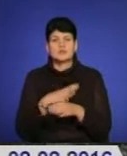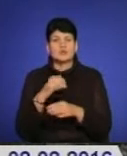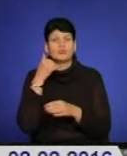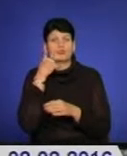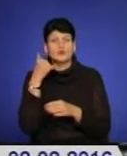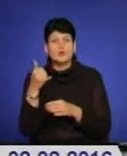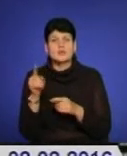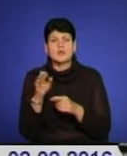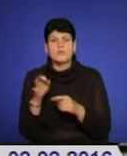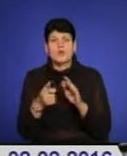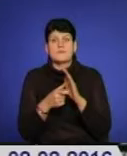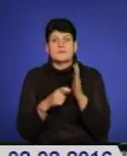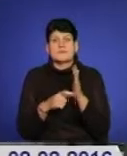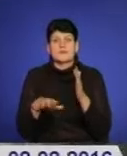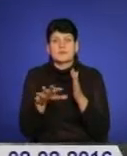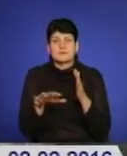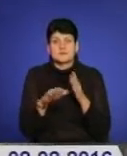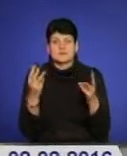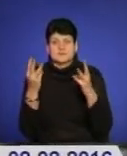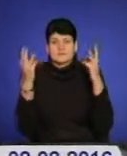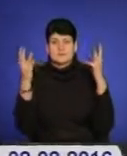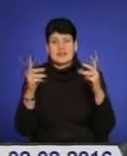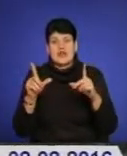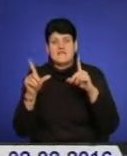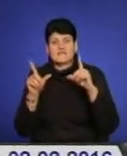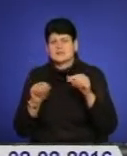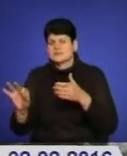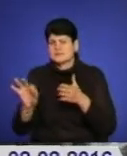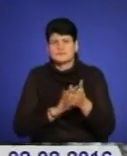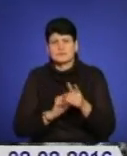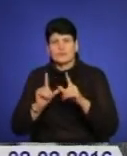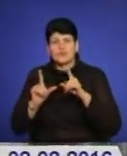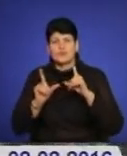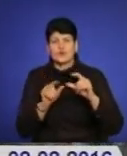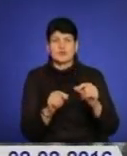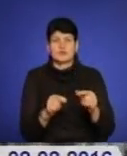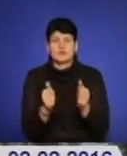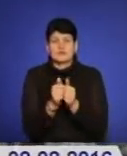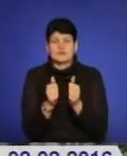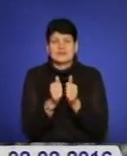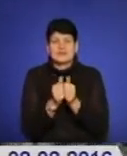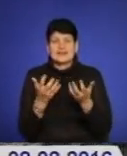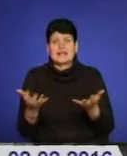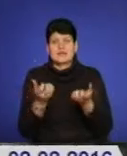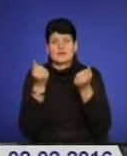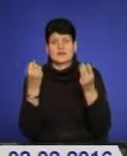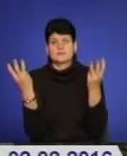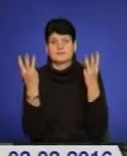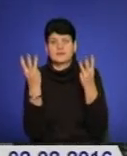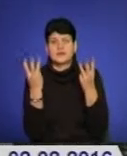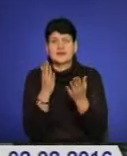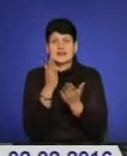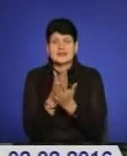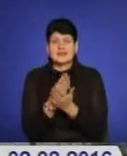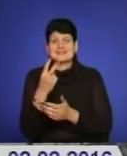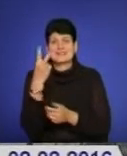про пожежу в приміщенні пилорами. На виклик негайно виїхав черговий караул найближчого пожежно-рятувального підрозділу, розташований